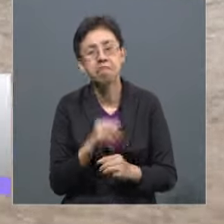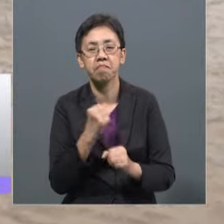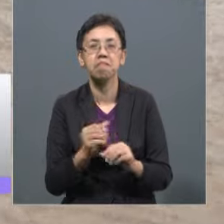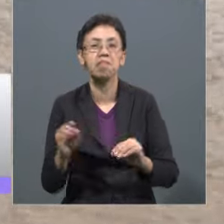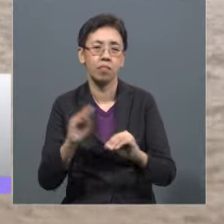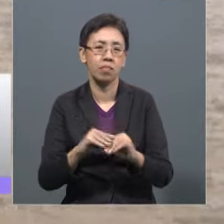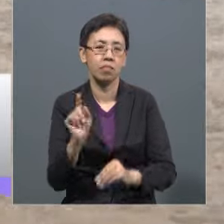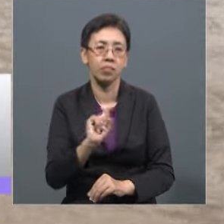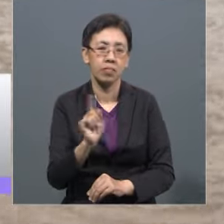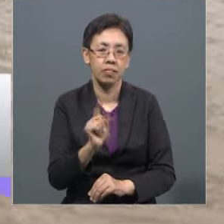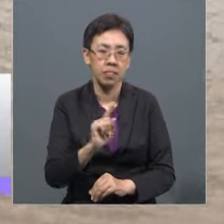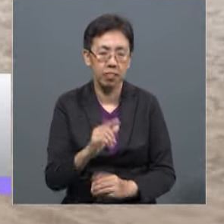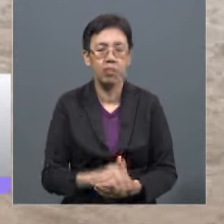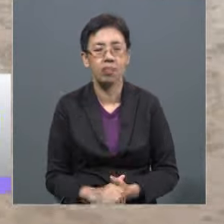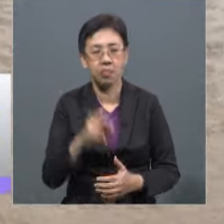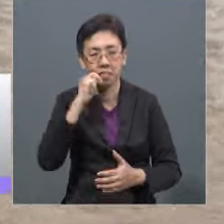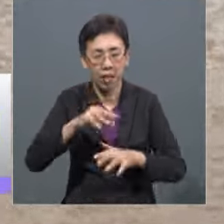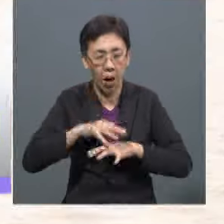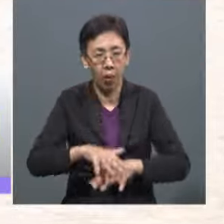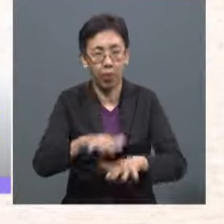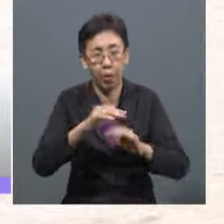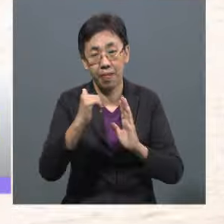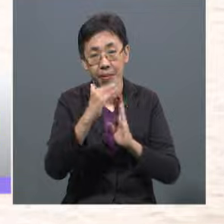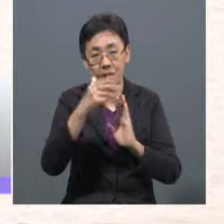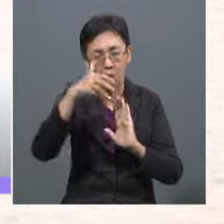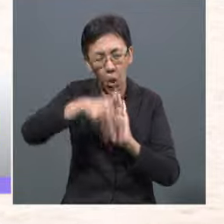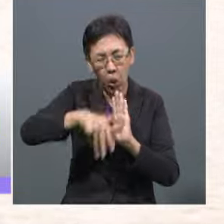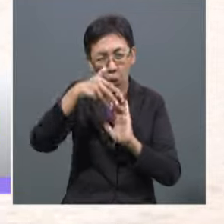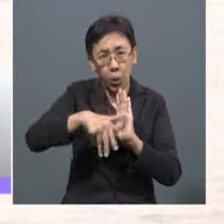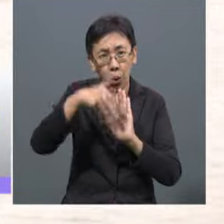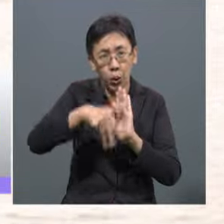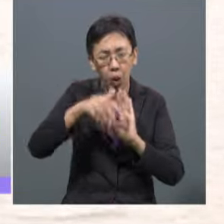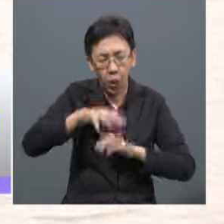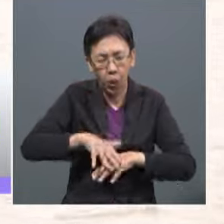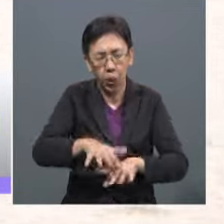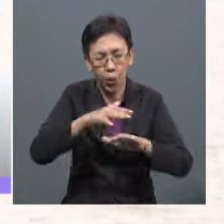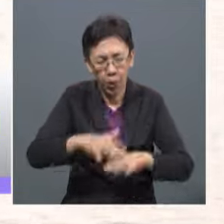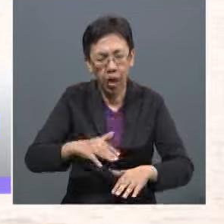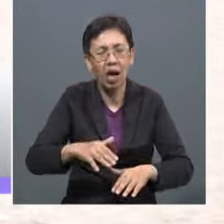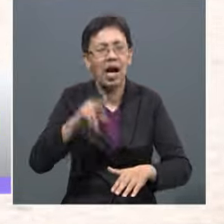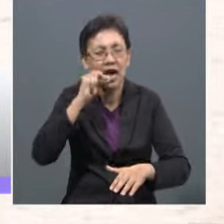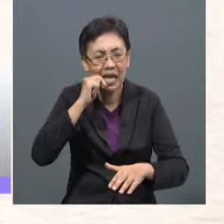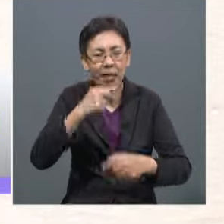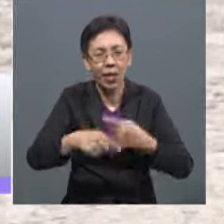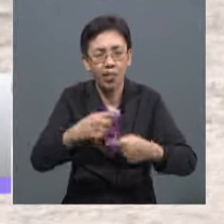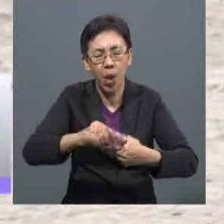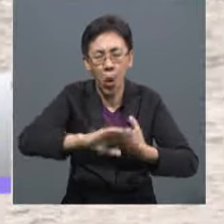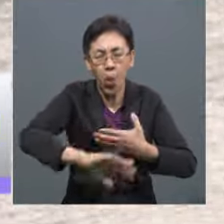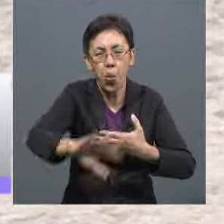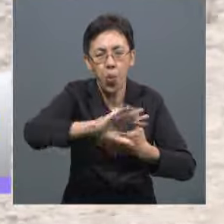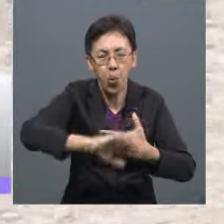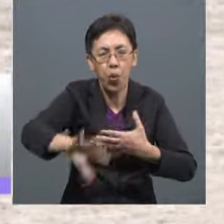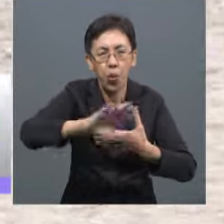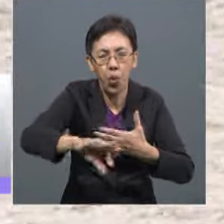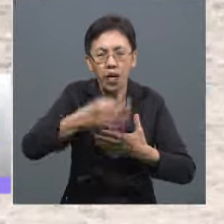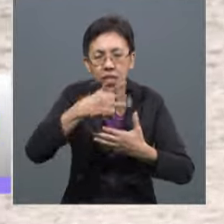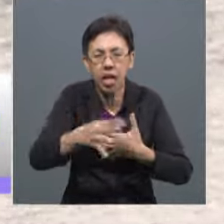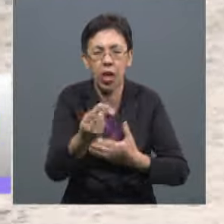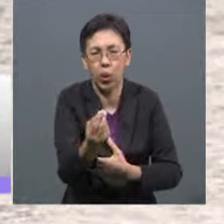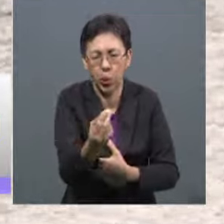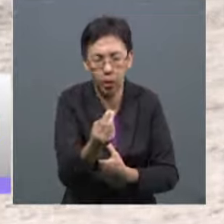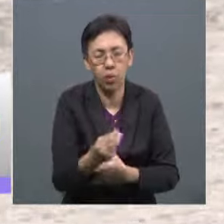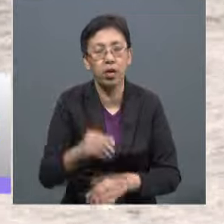อีกก็คือการเร่งผลักดันน้ำเหนือที่ลงมาตามลำน้ำเจ้าพระยาให้ออกไปสู่ทะเลอ่าวไทยให้เร็วที่สุดซึ่งก็ได้สั่งการ